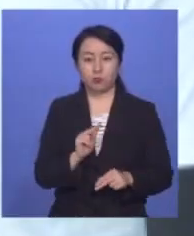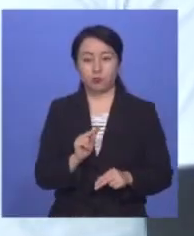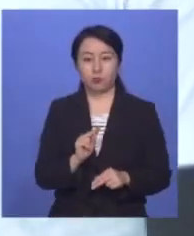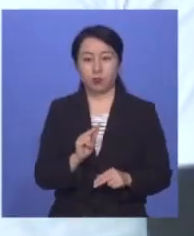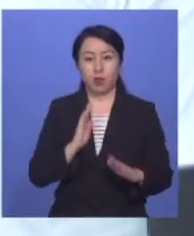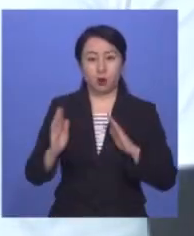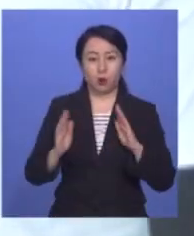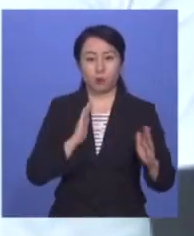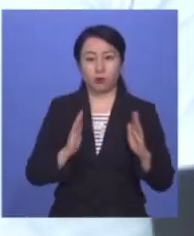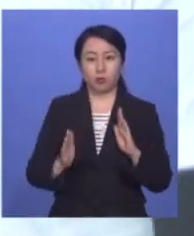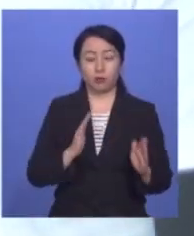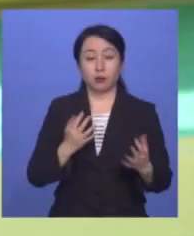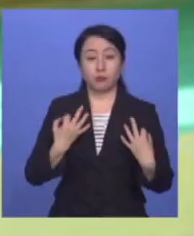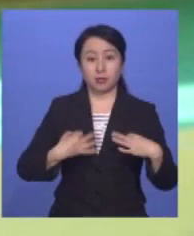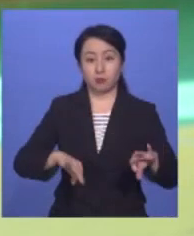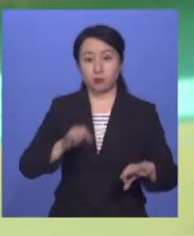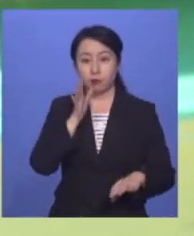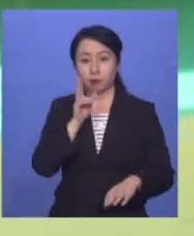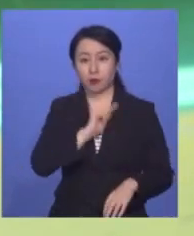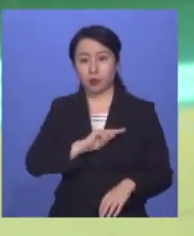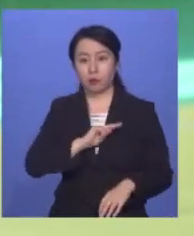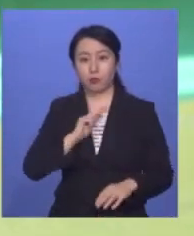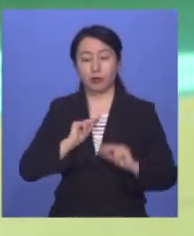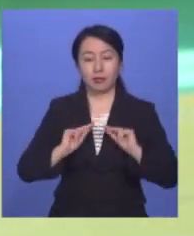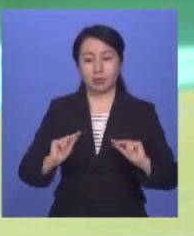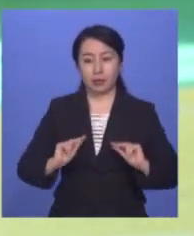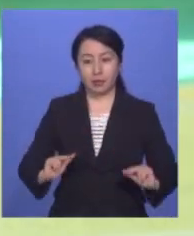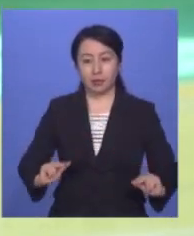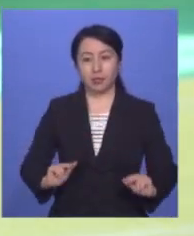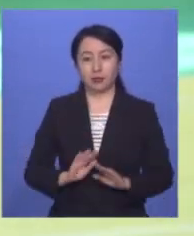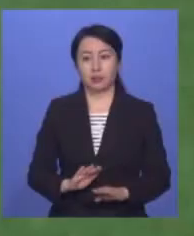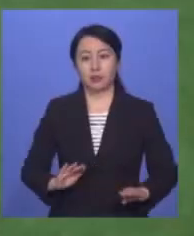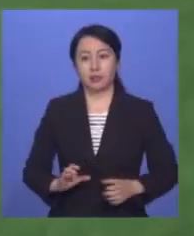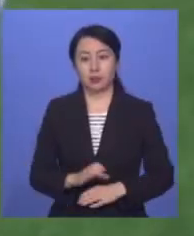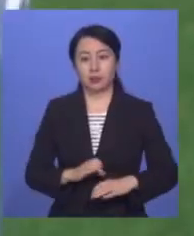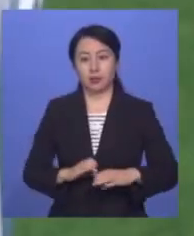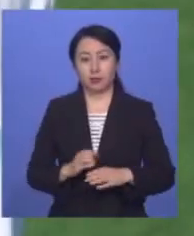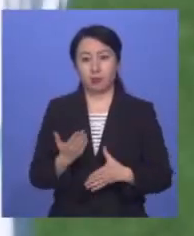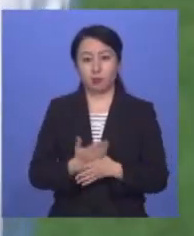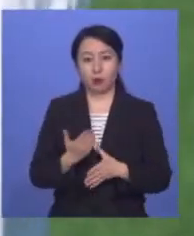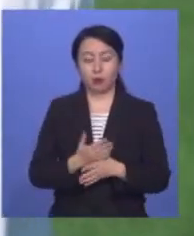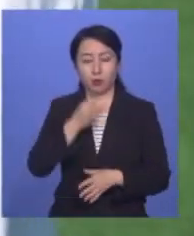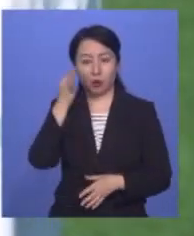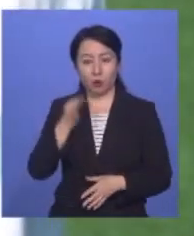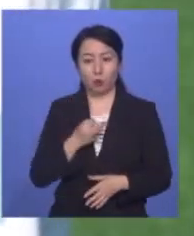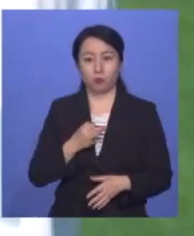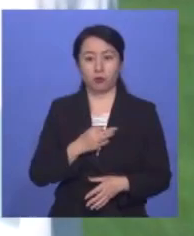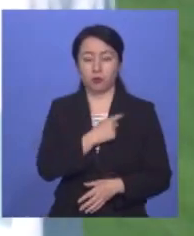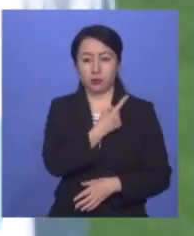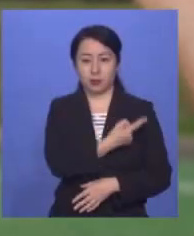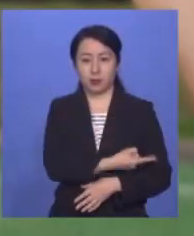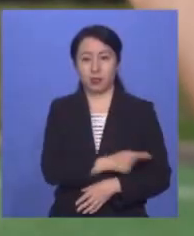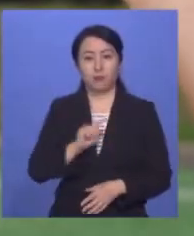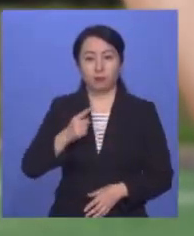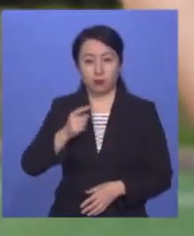приемам рукопашного боя, а в свободное время трудится тренером детской секции смешанных единоборств. Этому помогает и опыт, и закалка. По